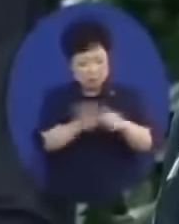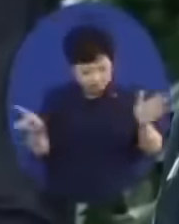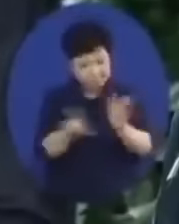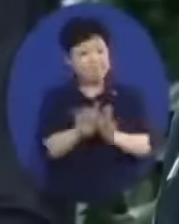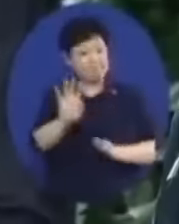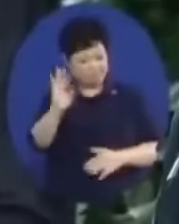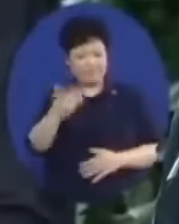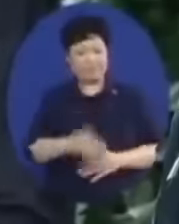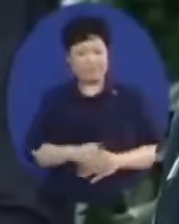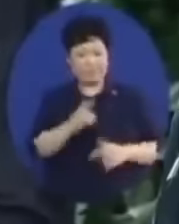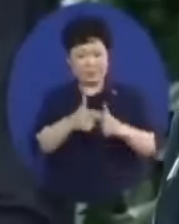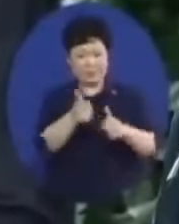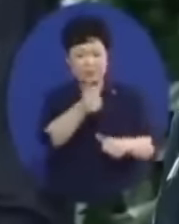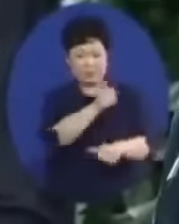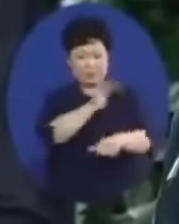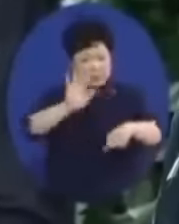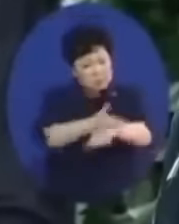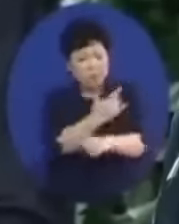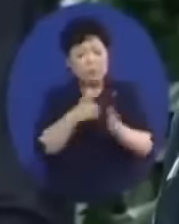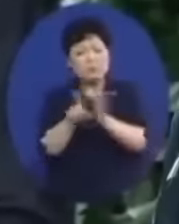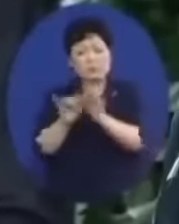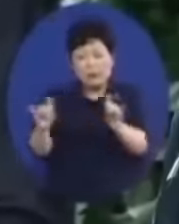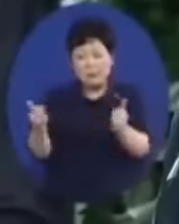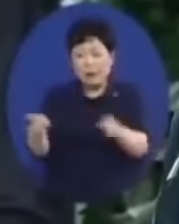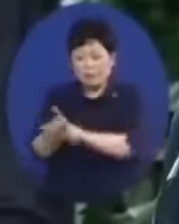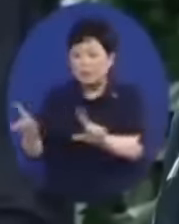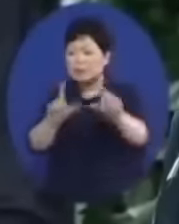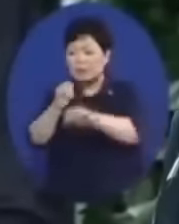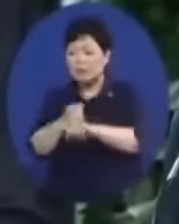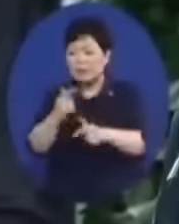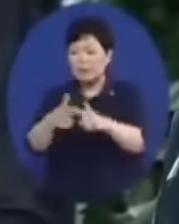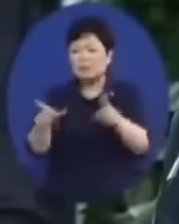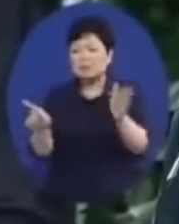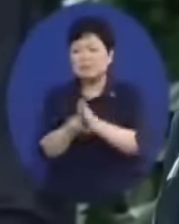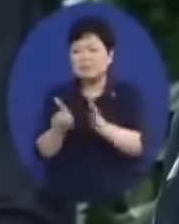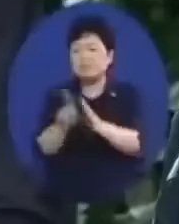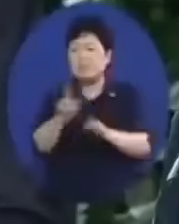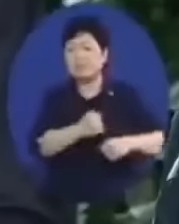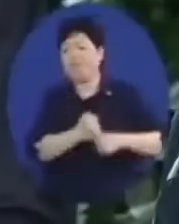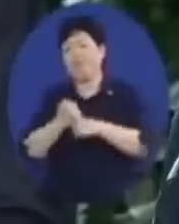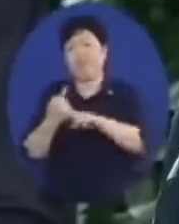돼요. 예수 잘 못 믿는 사람하고 살게 되면 예수 잘 못 믿게 돼요.